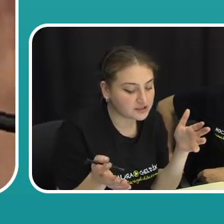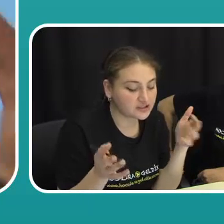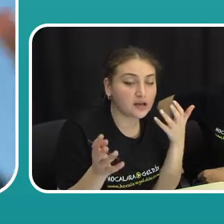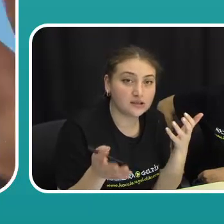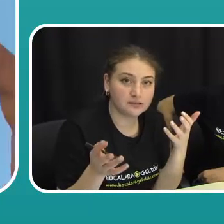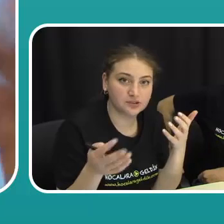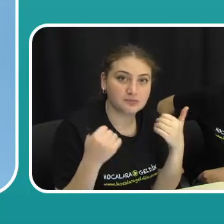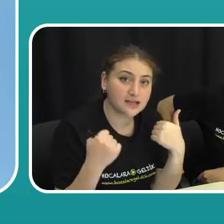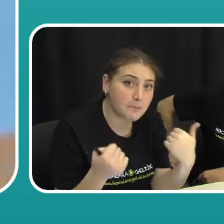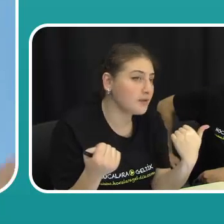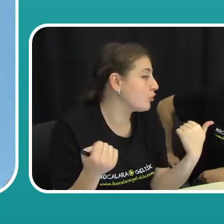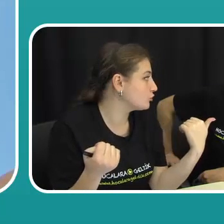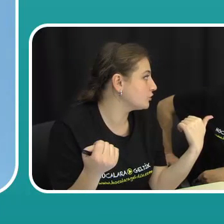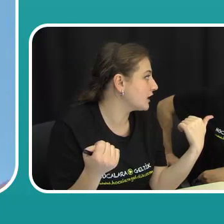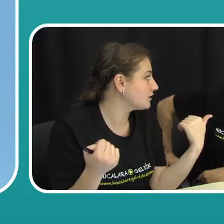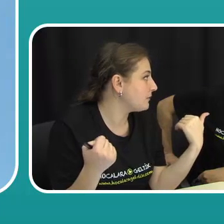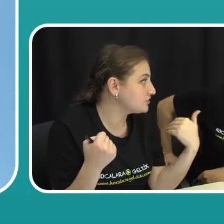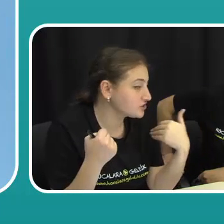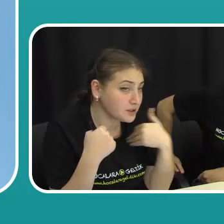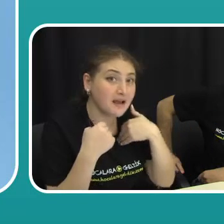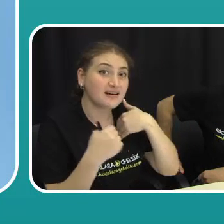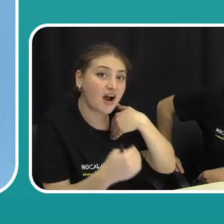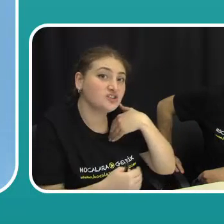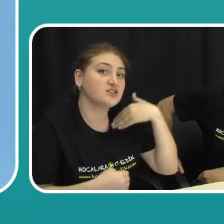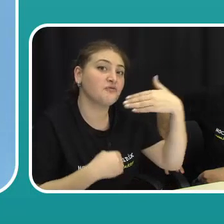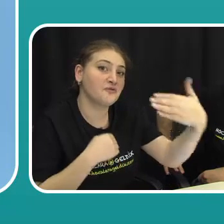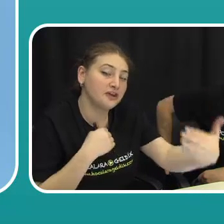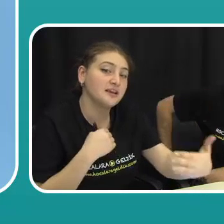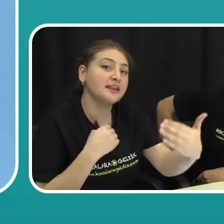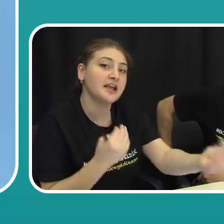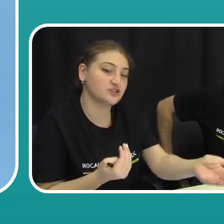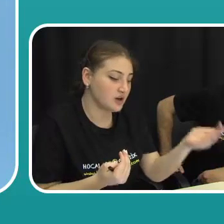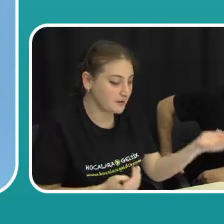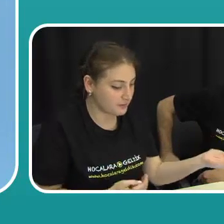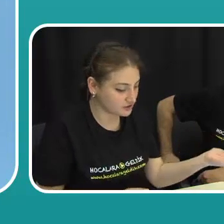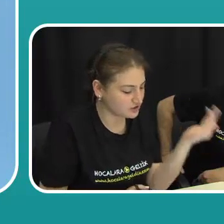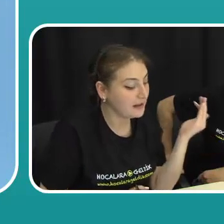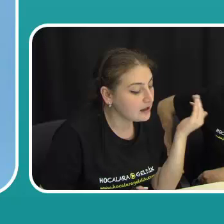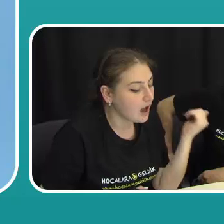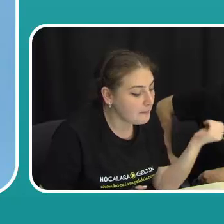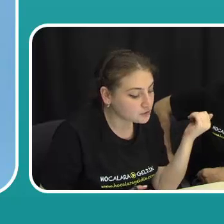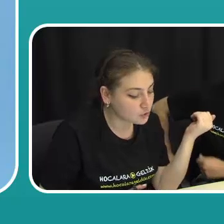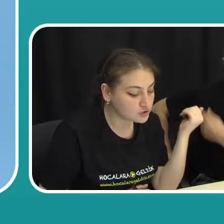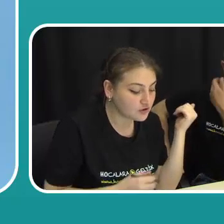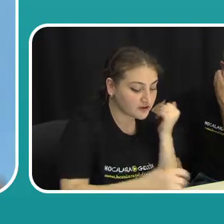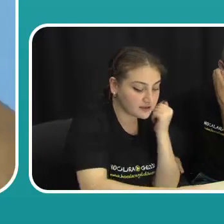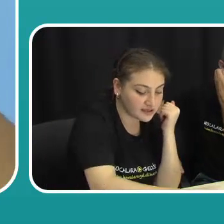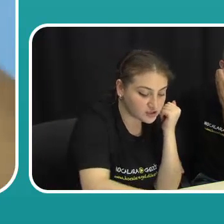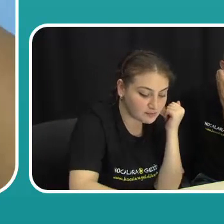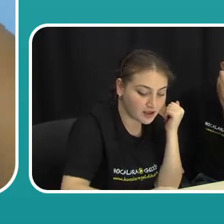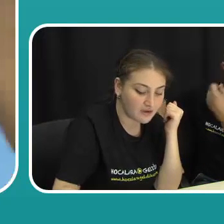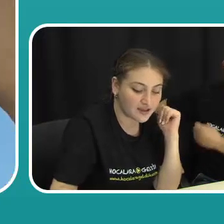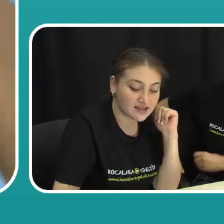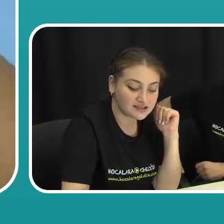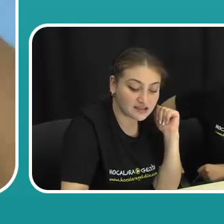kanıtlamaya çalışan anlatım biçimi Neden ben doğruluğunu kanıtlamaya çalışırım karşı tarafın fikrini değiştirebilmek için amaç okuyucunun fikrini